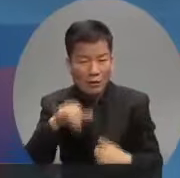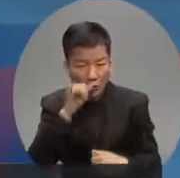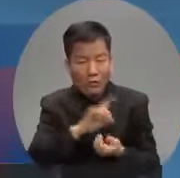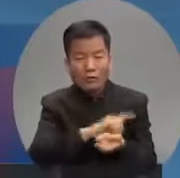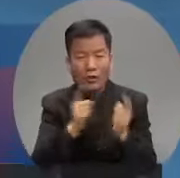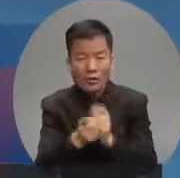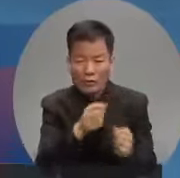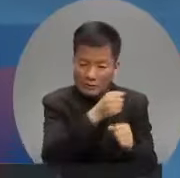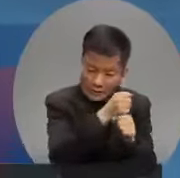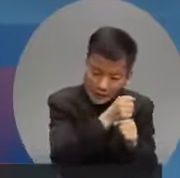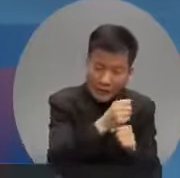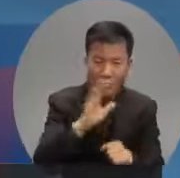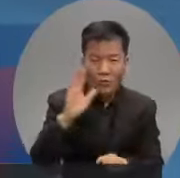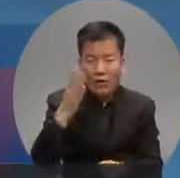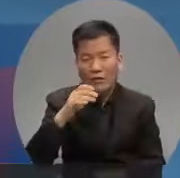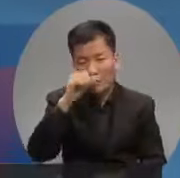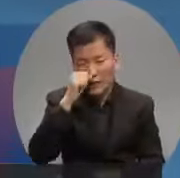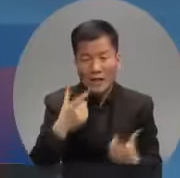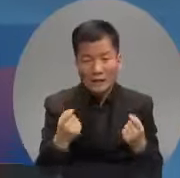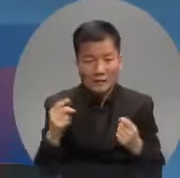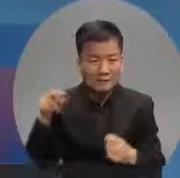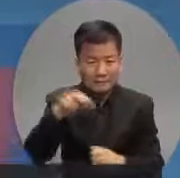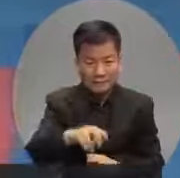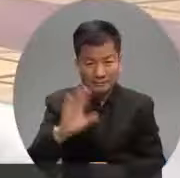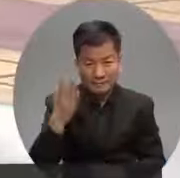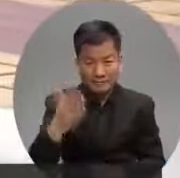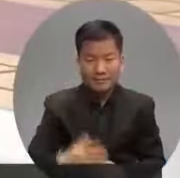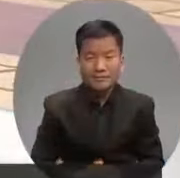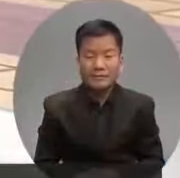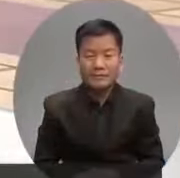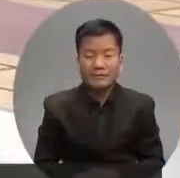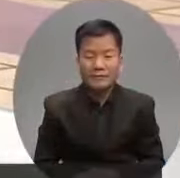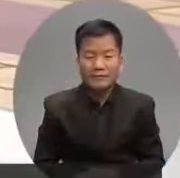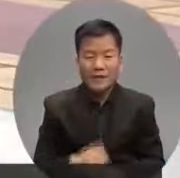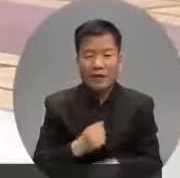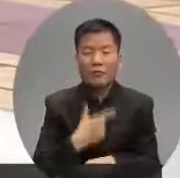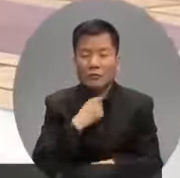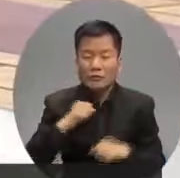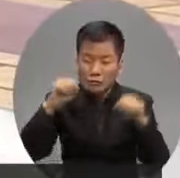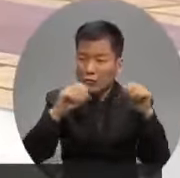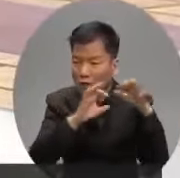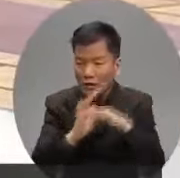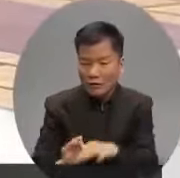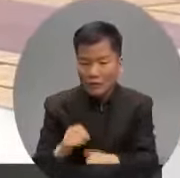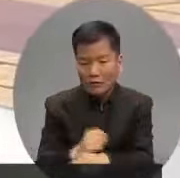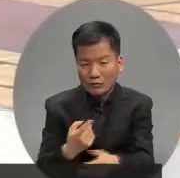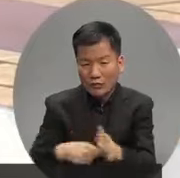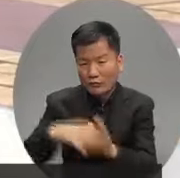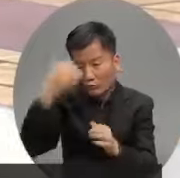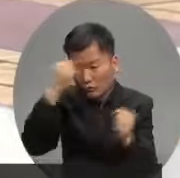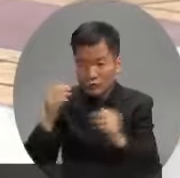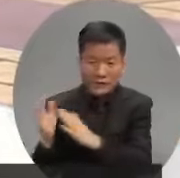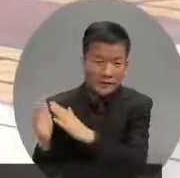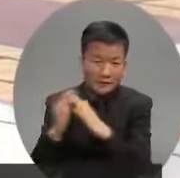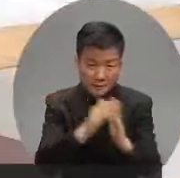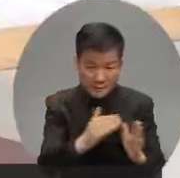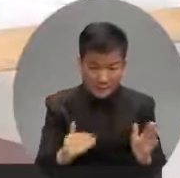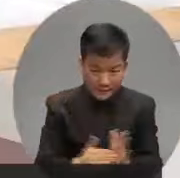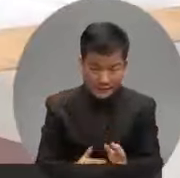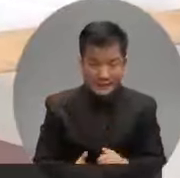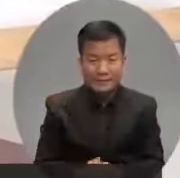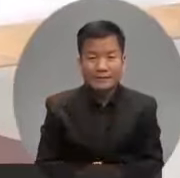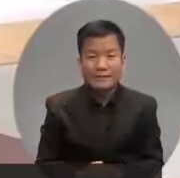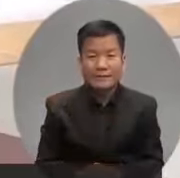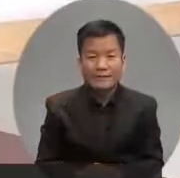서로 의지되는 것 같아서 같이 오게 됐습니다. 하고 싶은 운동을 계속하기 위해 충북으로 이사까지 왔다는